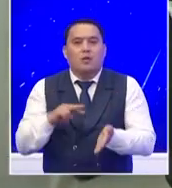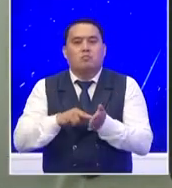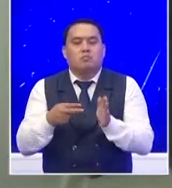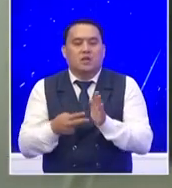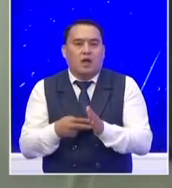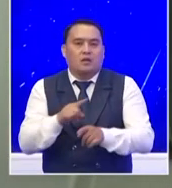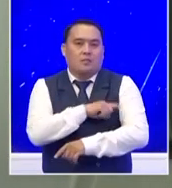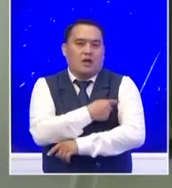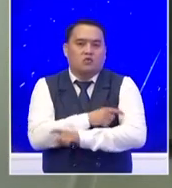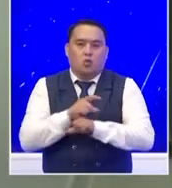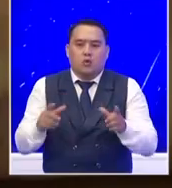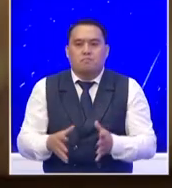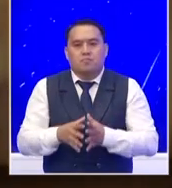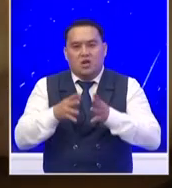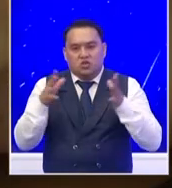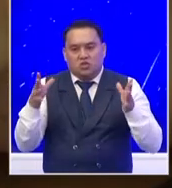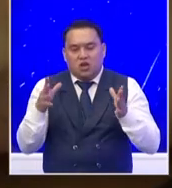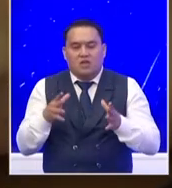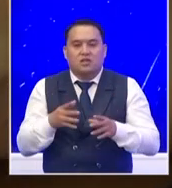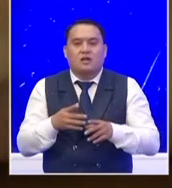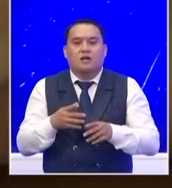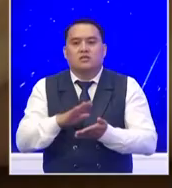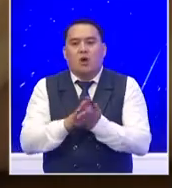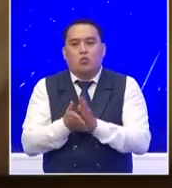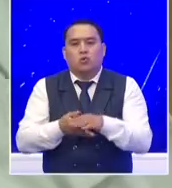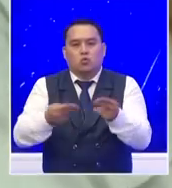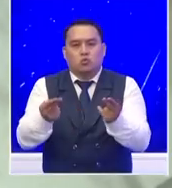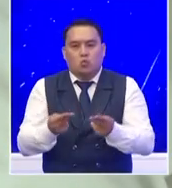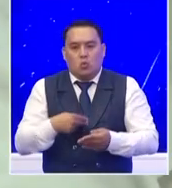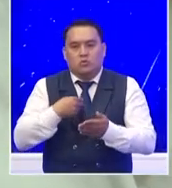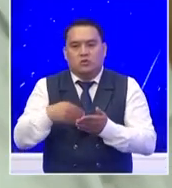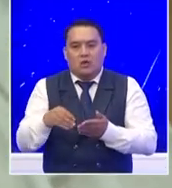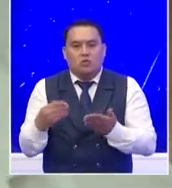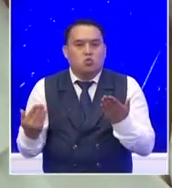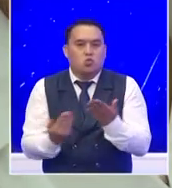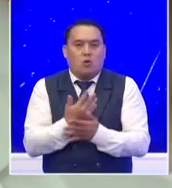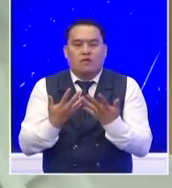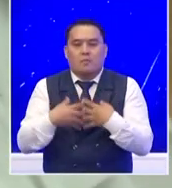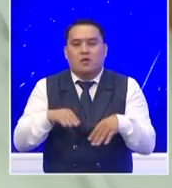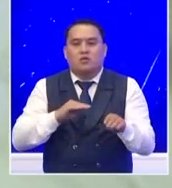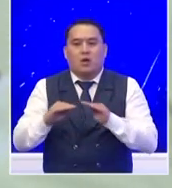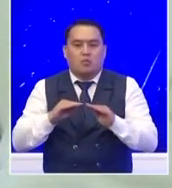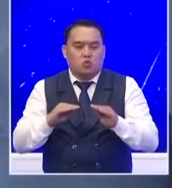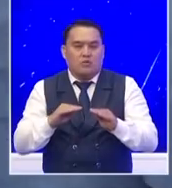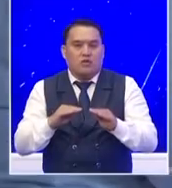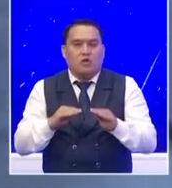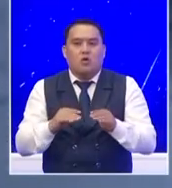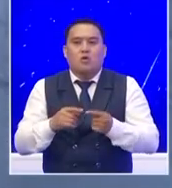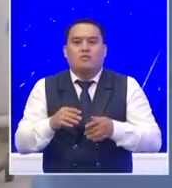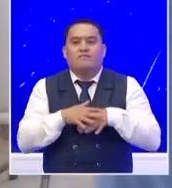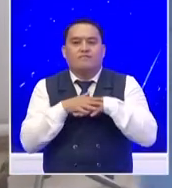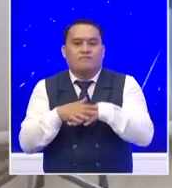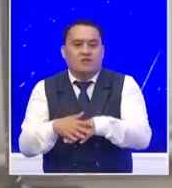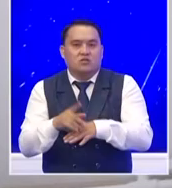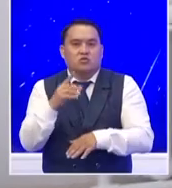руководства медучреждения грандиозные. Буквально на днях заключен договор на закуп самой современной медтехники. На это учредителям